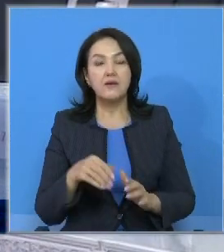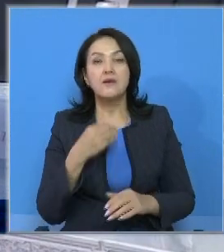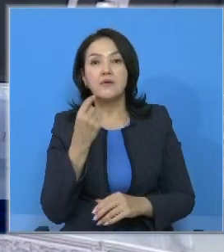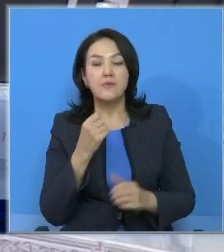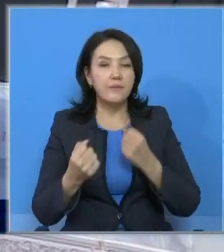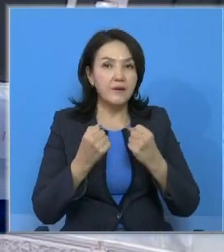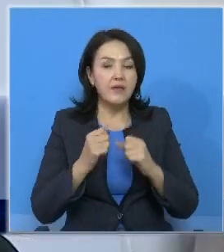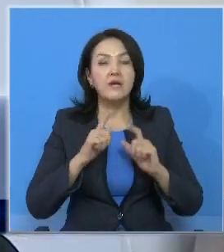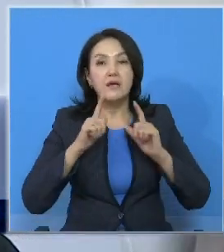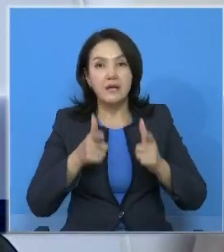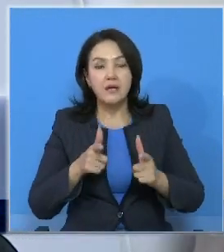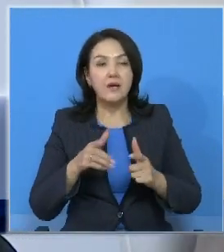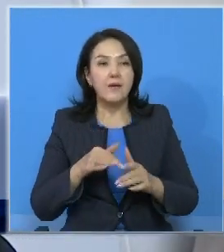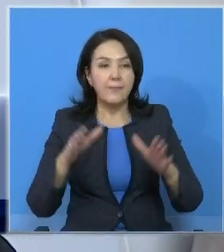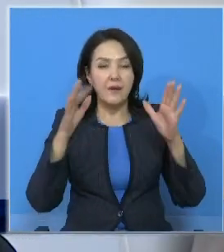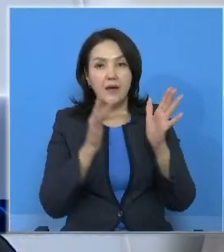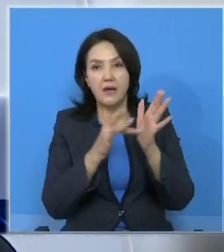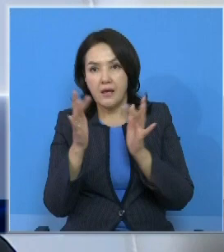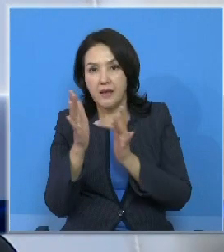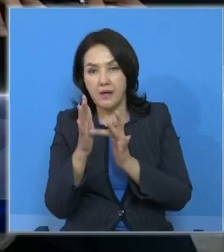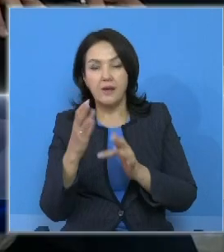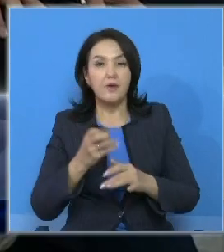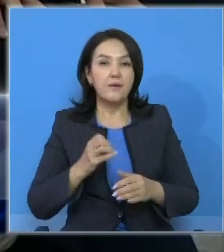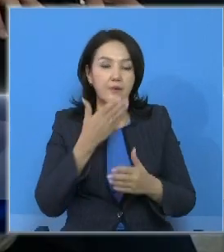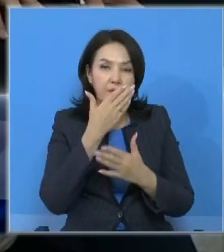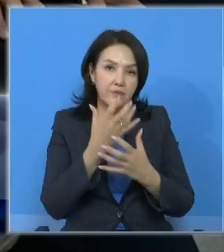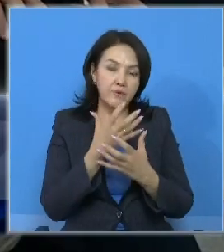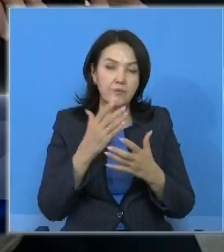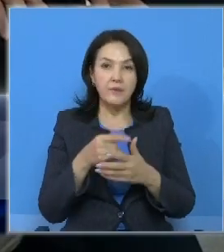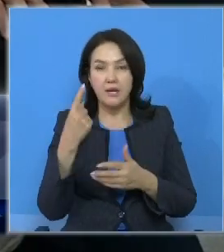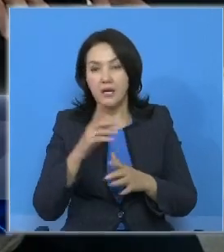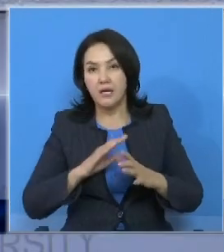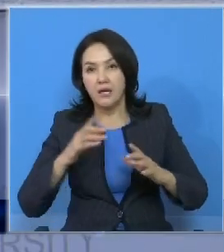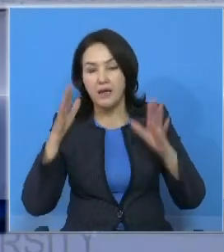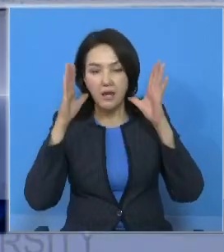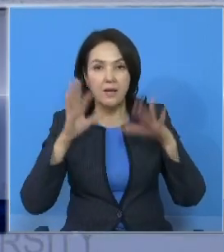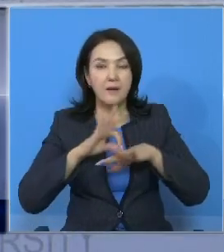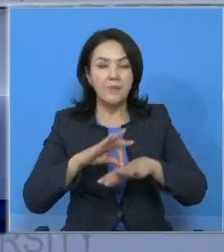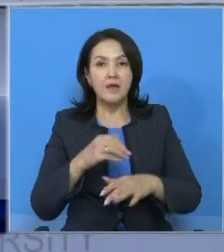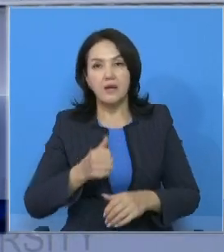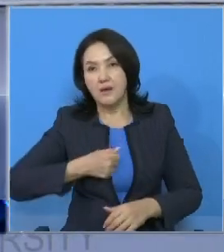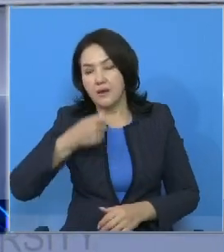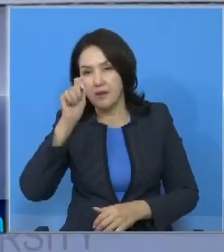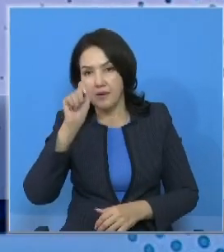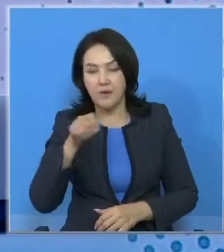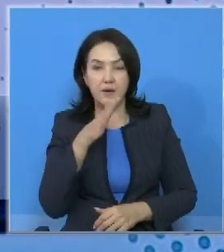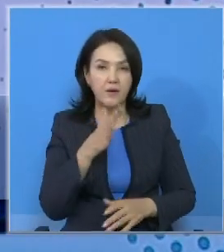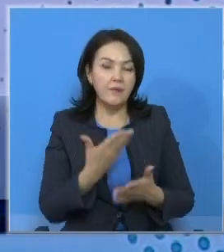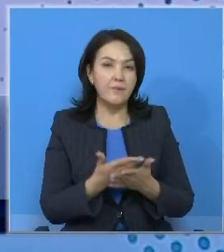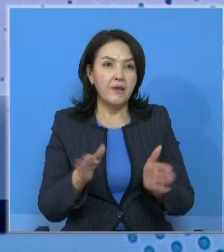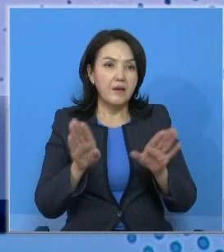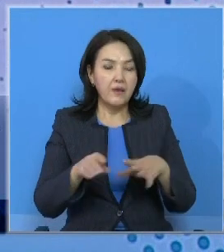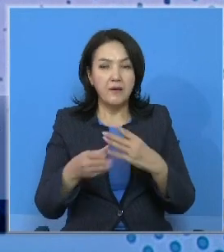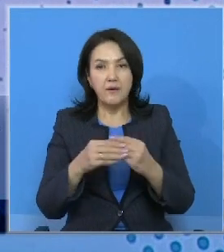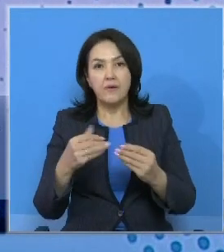в укреплении согласия играет православная церковь. Теплые отношения между двумя религиями прошли годы войны, репрессий и всегда оставались на